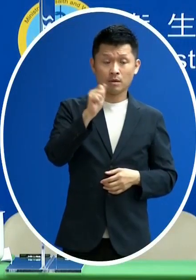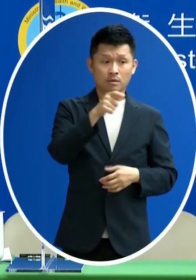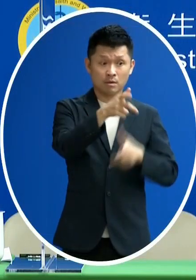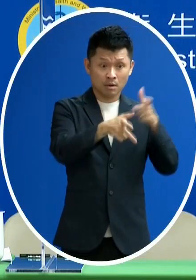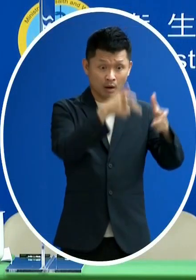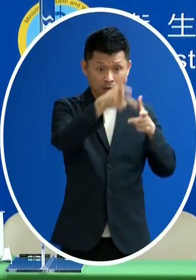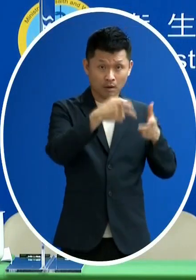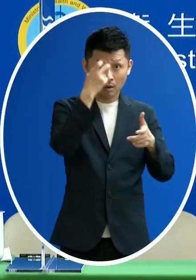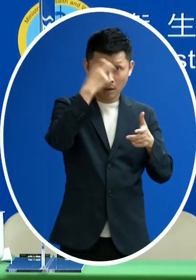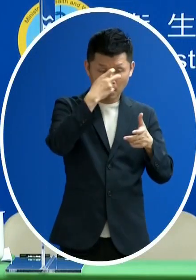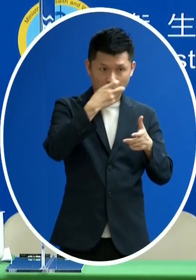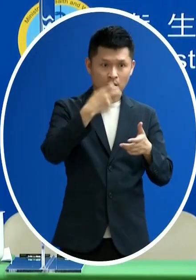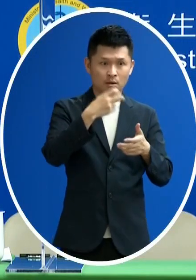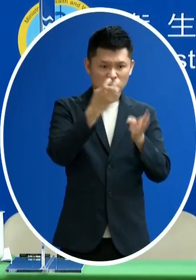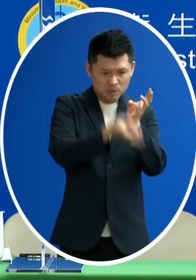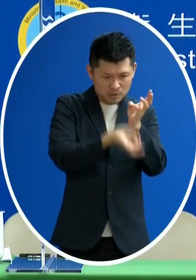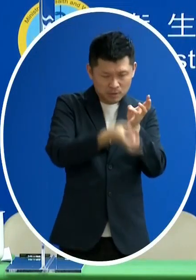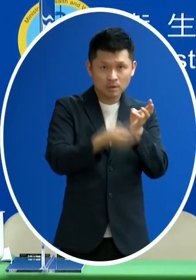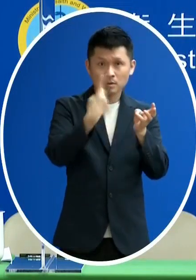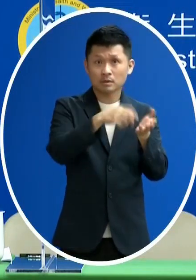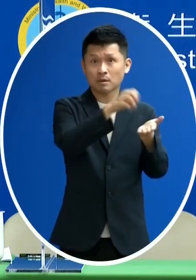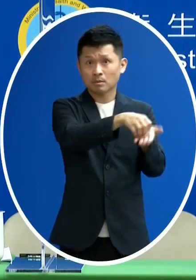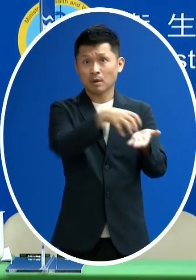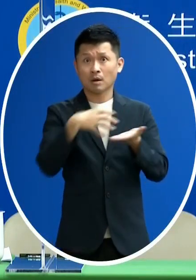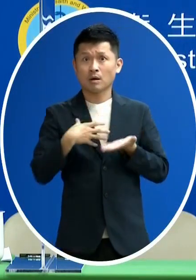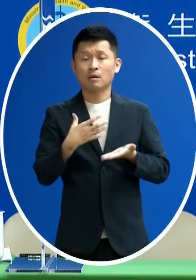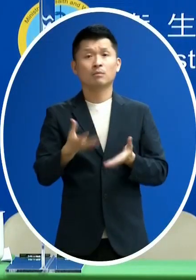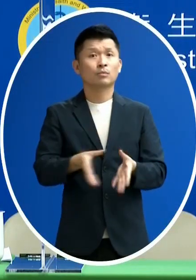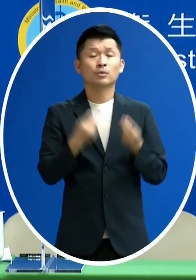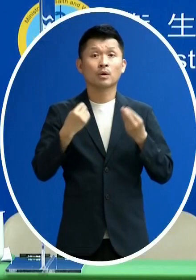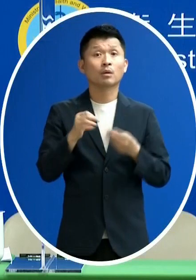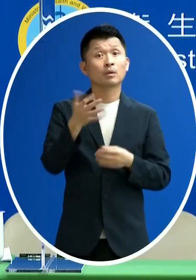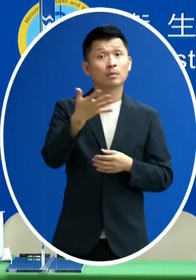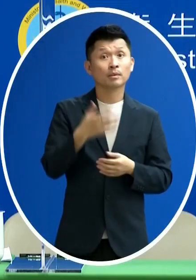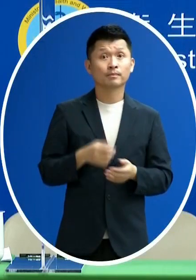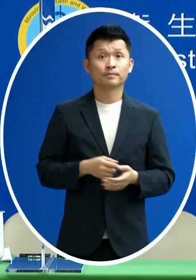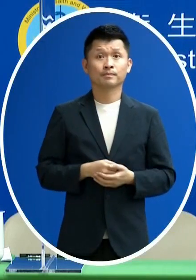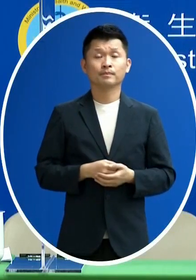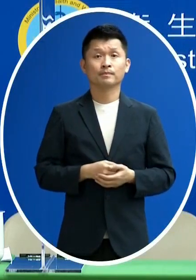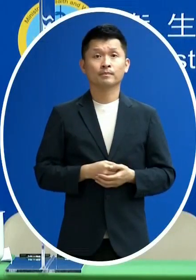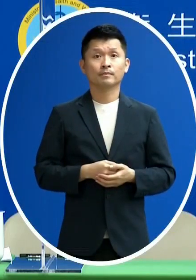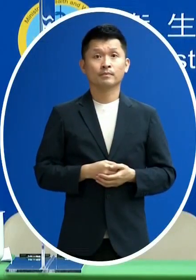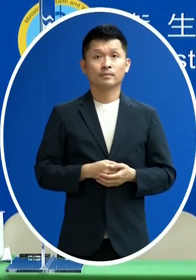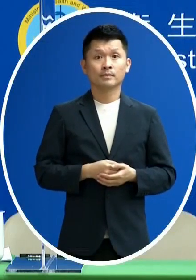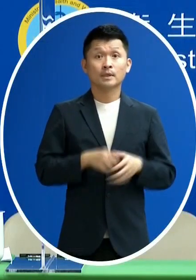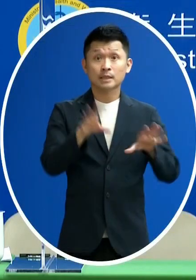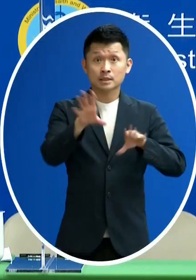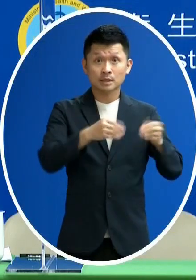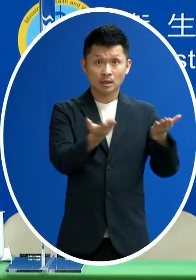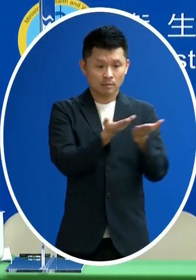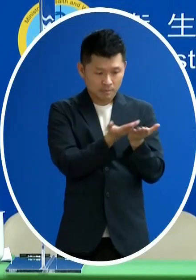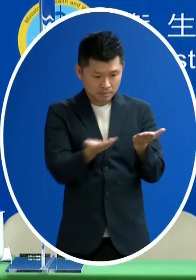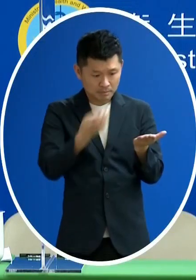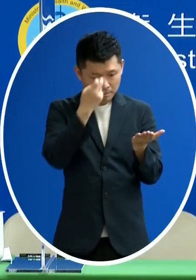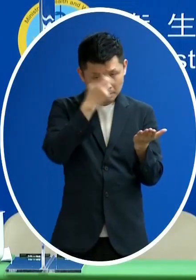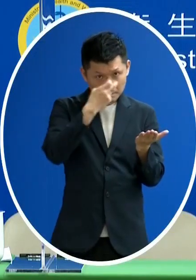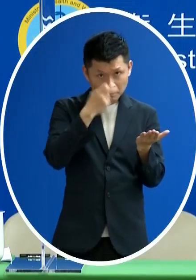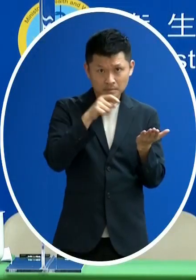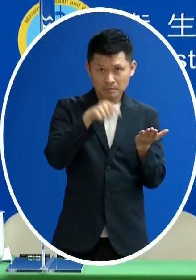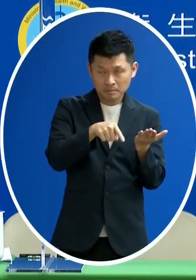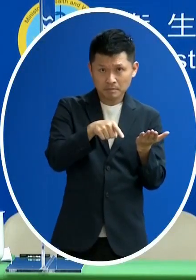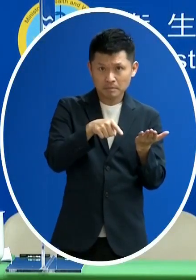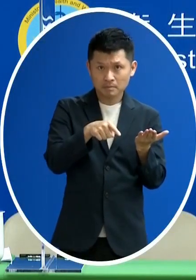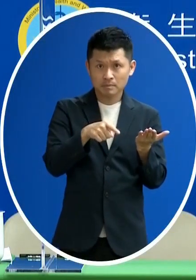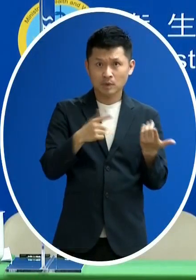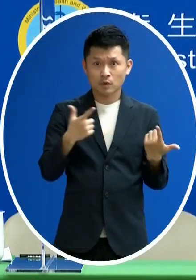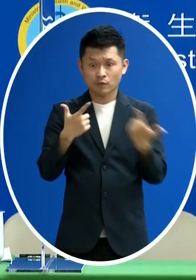告，因为我们可以用我们的一些检验的，就是它相关所检附的这些资料，来看看这个是不是可以符